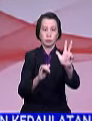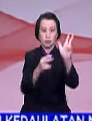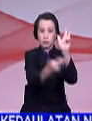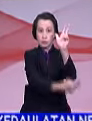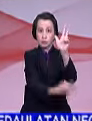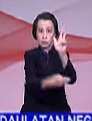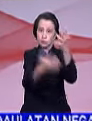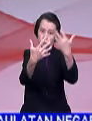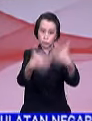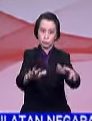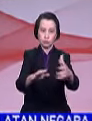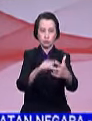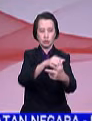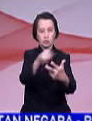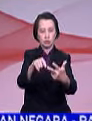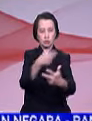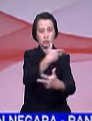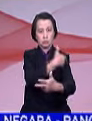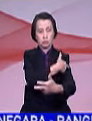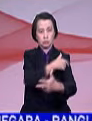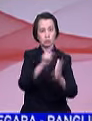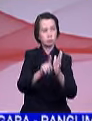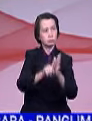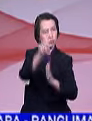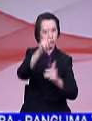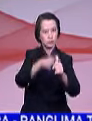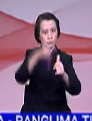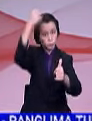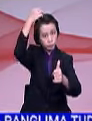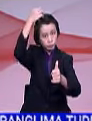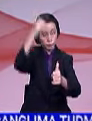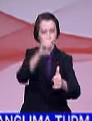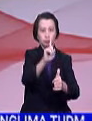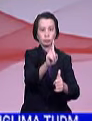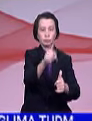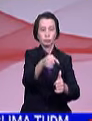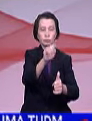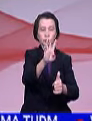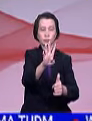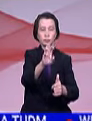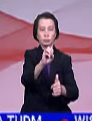telah melengkapkan kedua-dua dos tertinggi masing-masing Selangor dengan